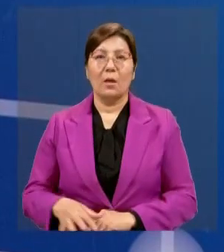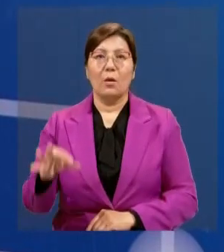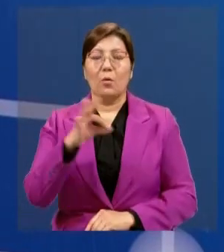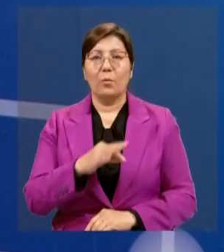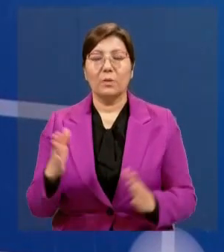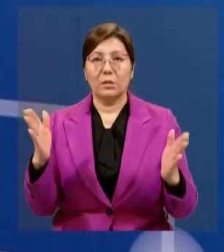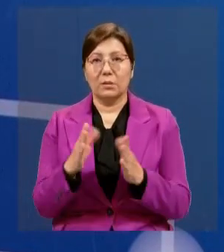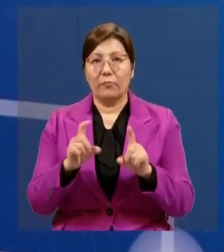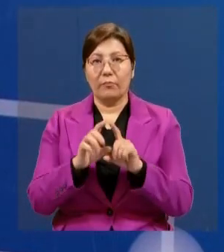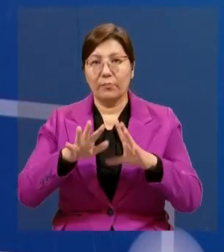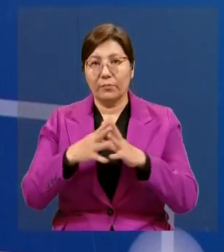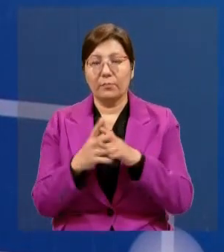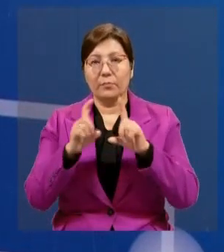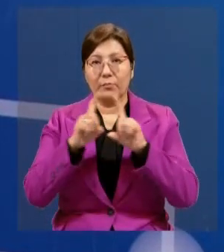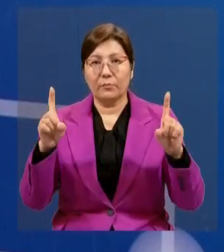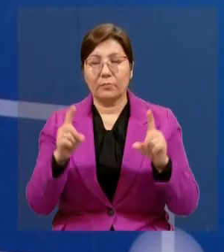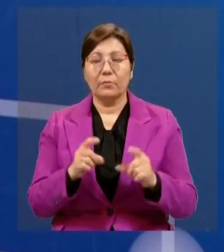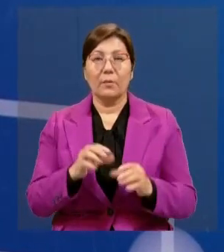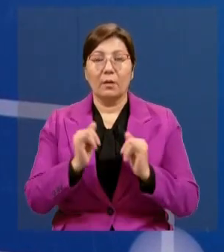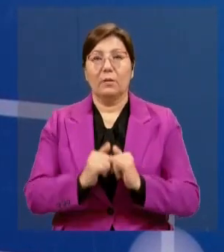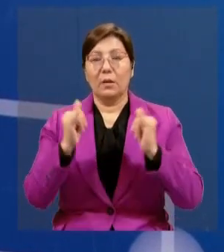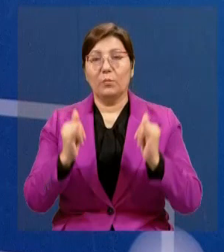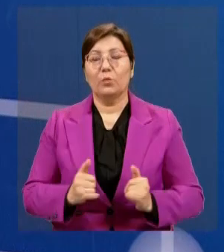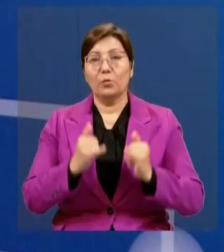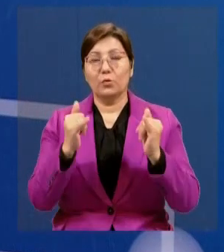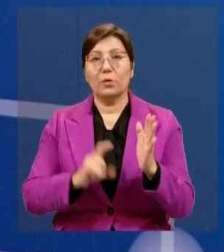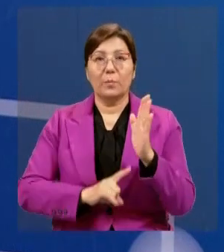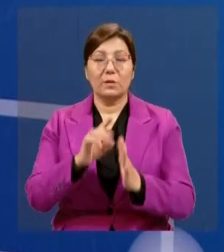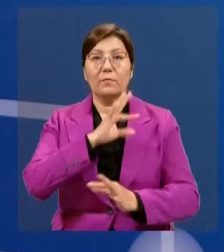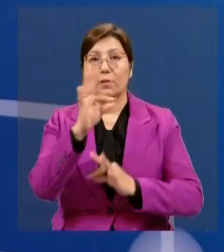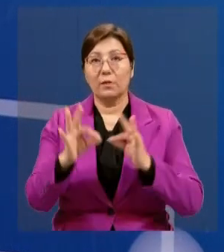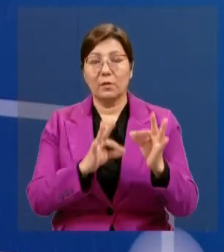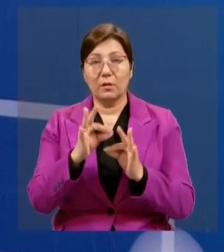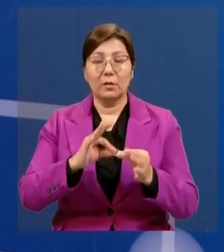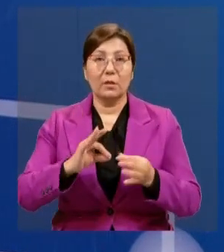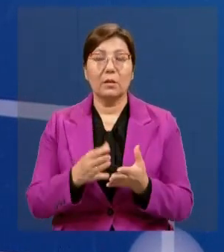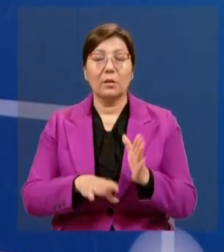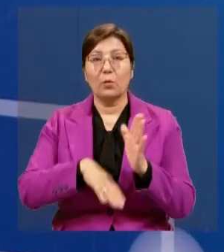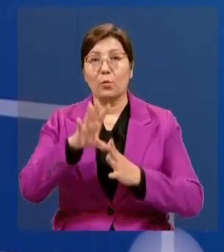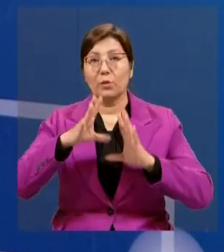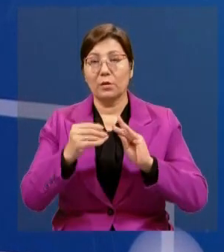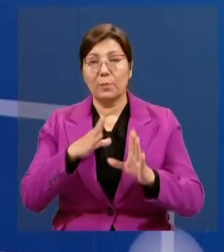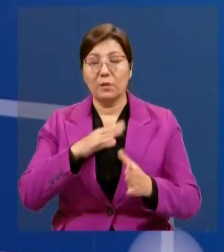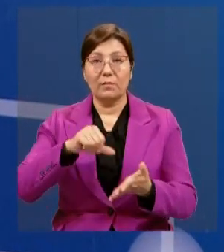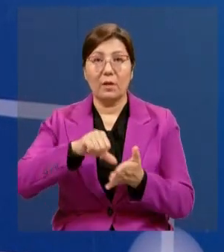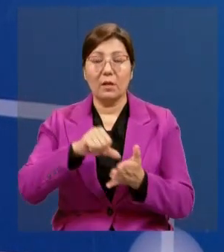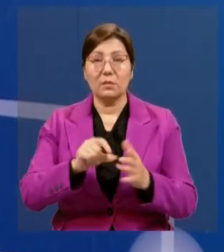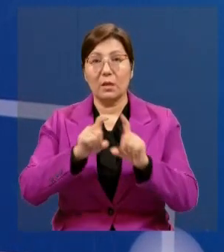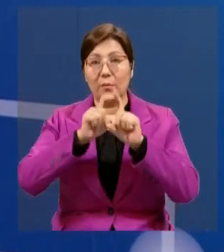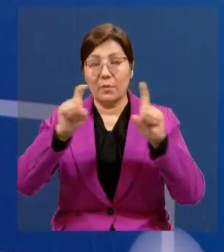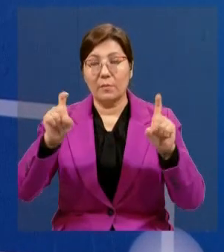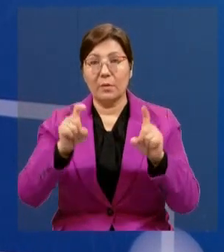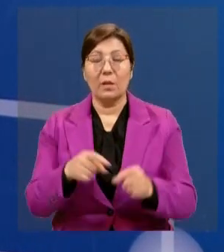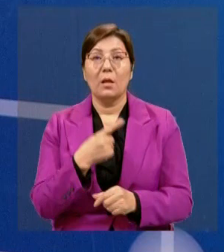Облыста шағын жинақты ауыл мектептерінің әлеуетін дамыту үшін бастау алған пилоттық жоба оң нәтижесін берді. Жобаға қатысқан білім